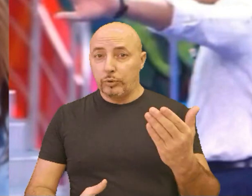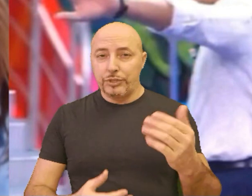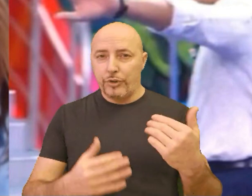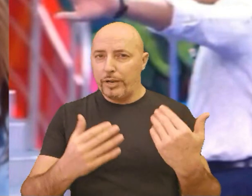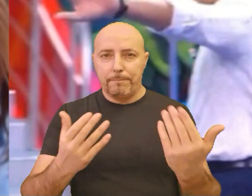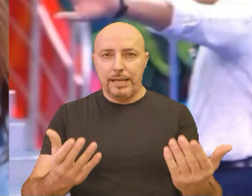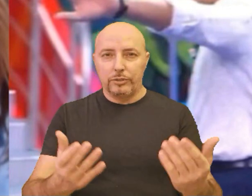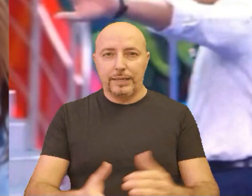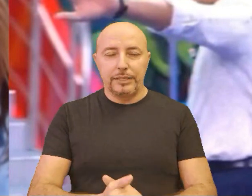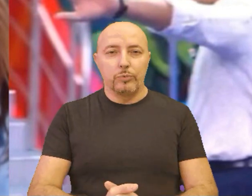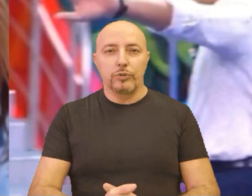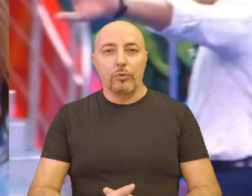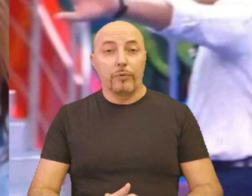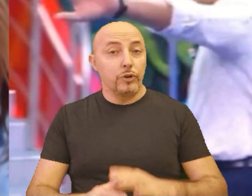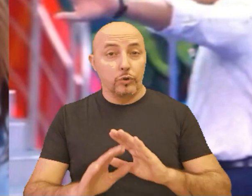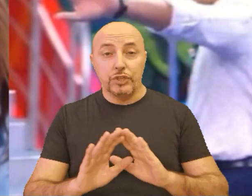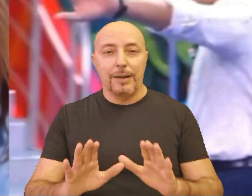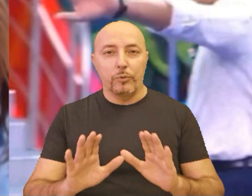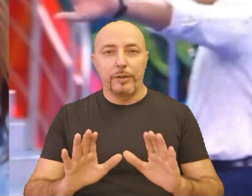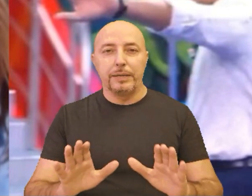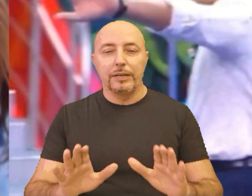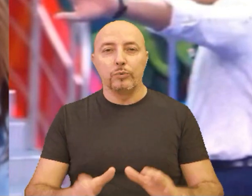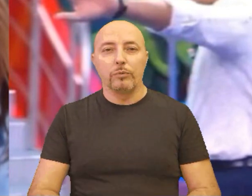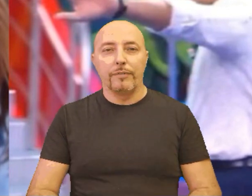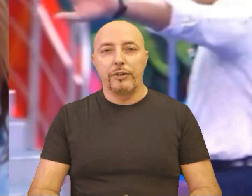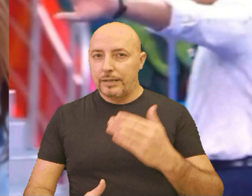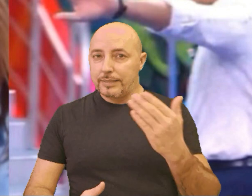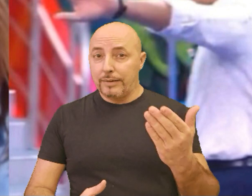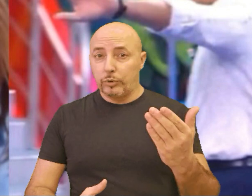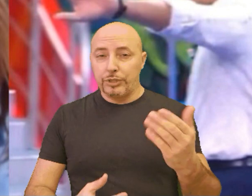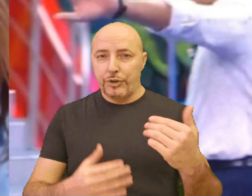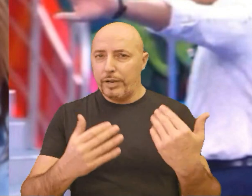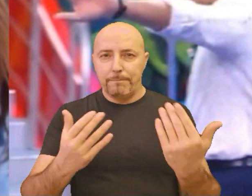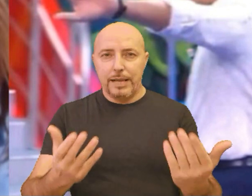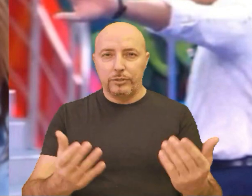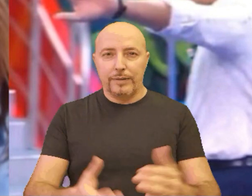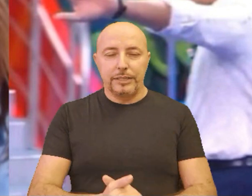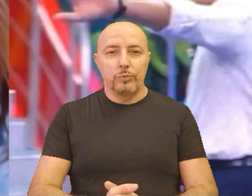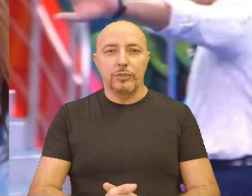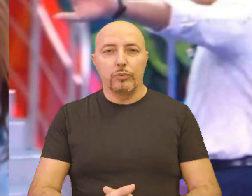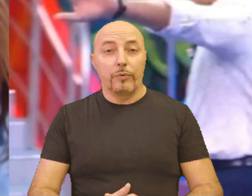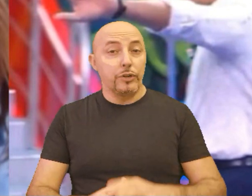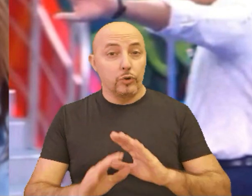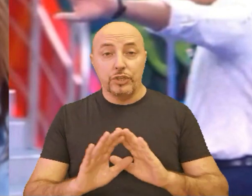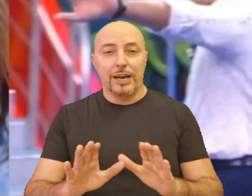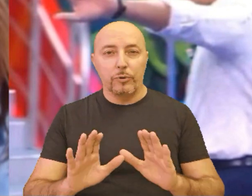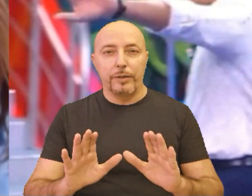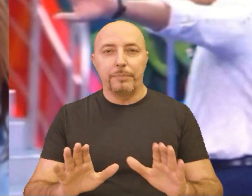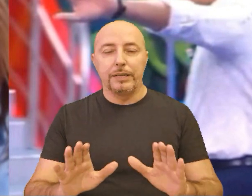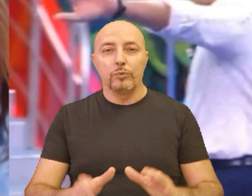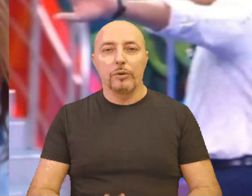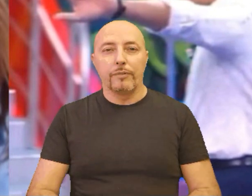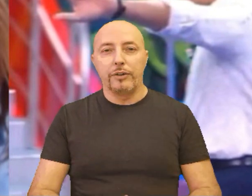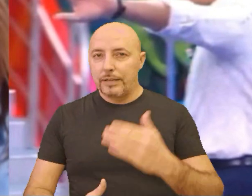e la portò ad avere un po' di ritardi nell'iter della crescita le voglio bene come a tutti gli altri figli